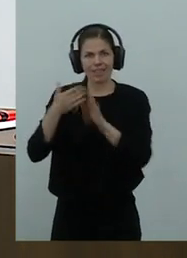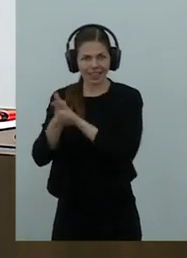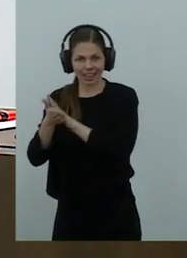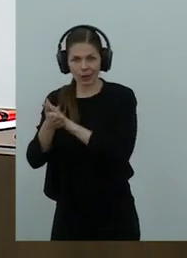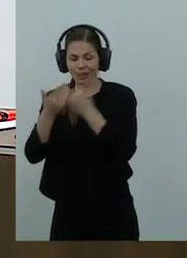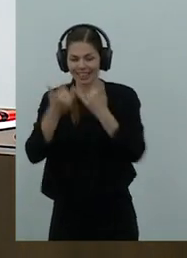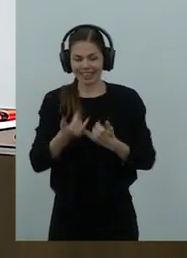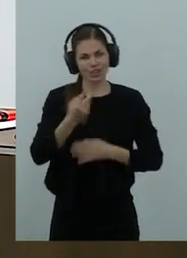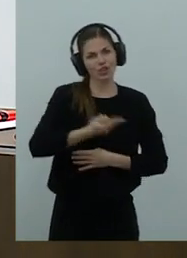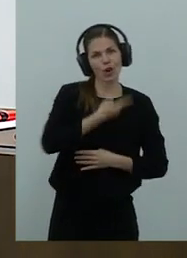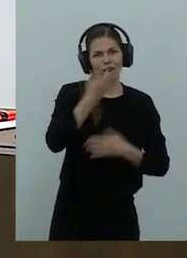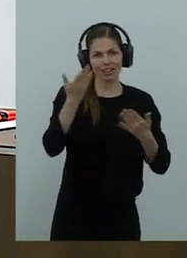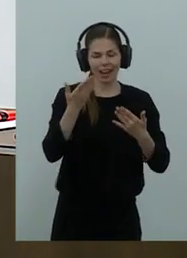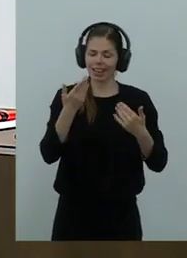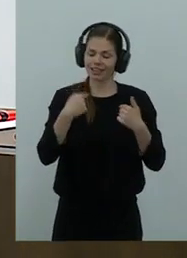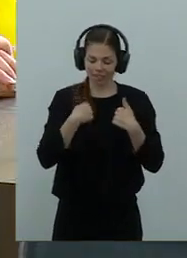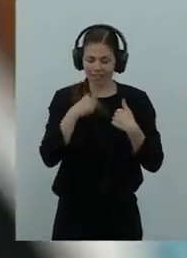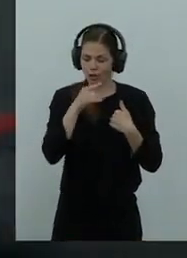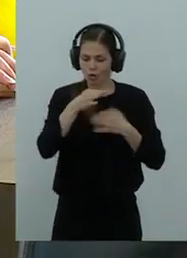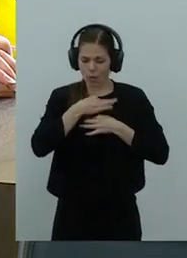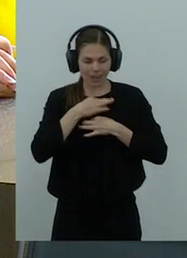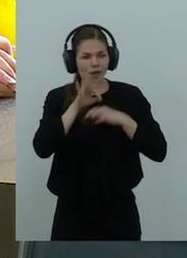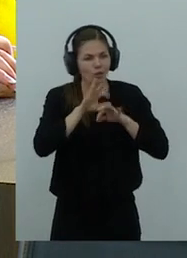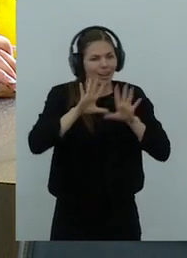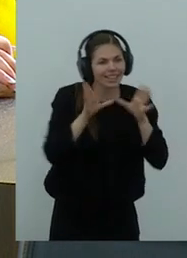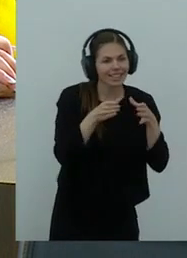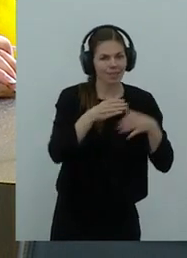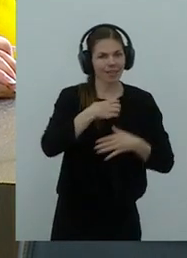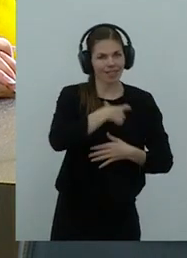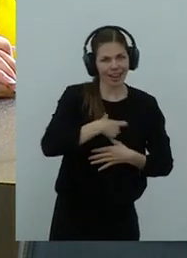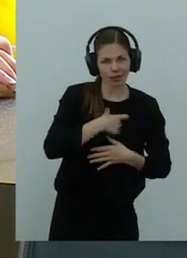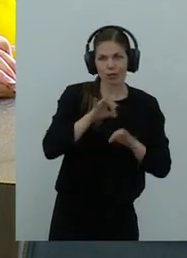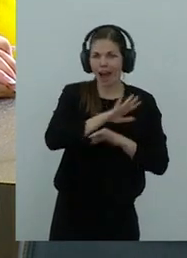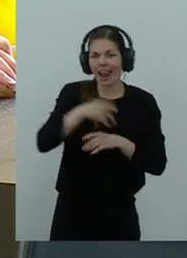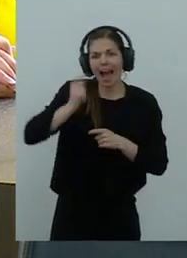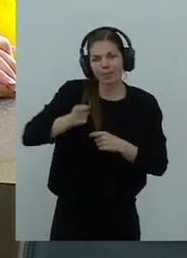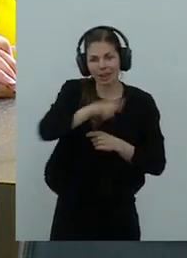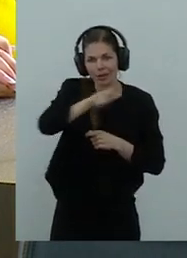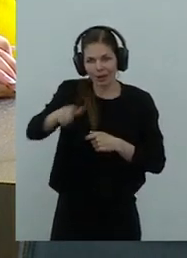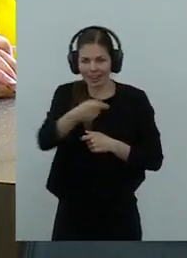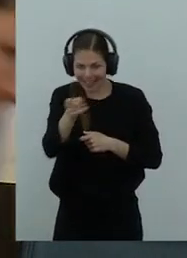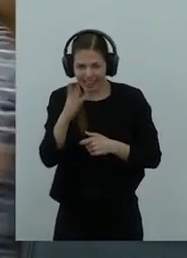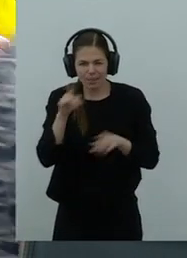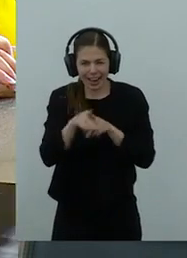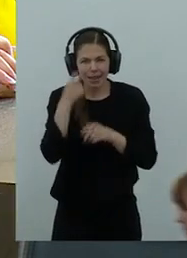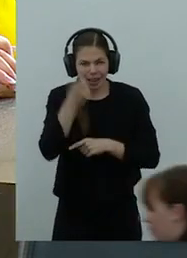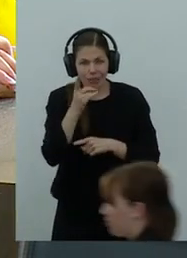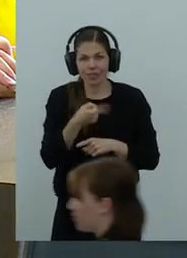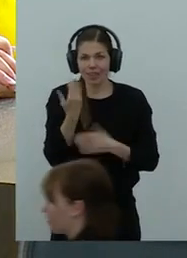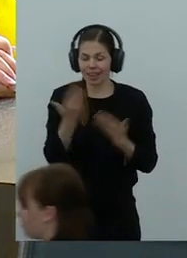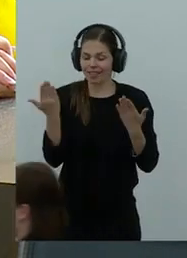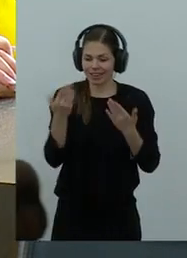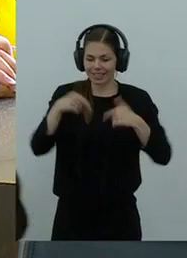Stolz sagen, und da spreche ich nicht nur für mich, sondern für meine ganze Fraktion und wahrscheinlich für alle Abgeordneten hier, dürfen wir den Menschen in